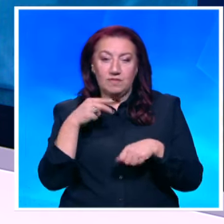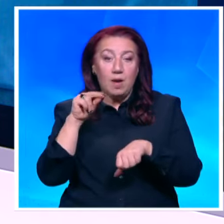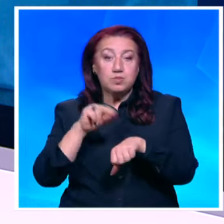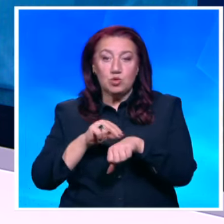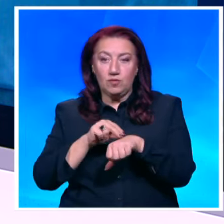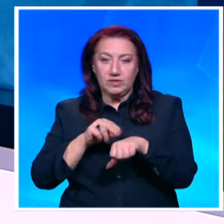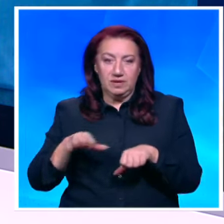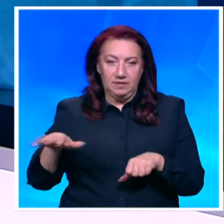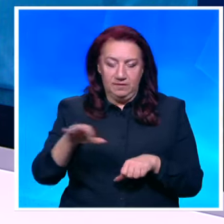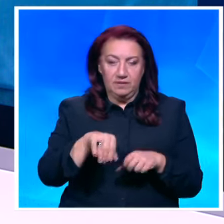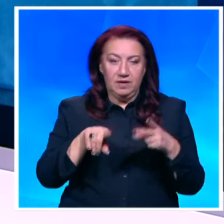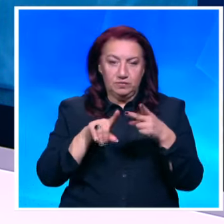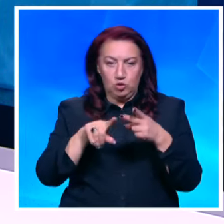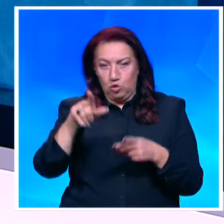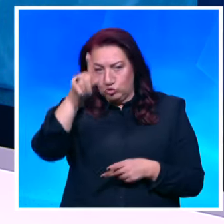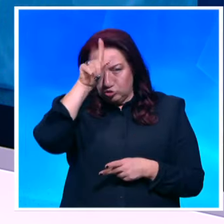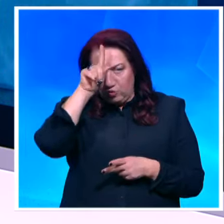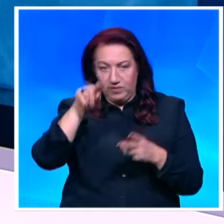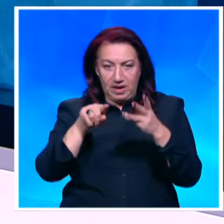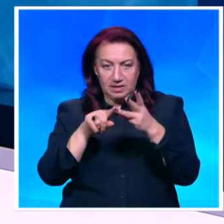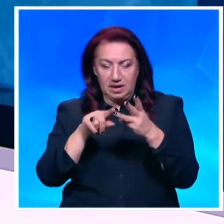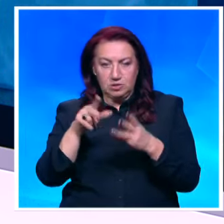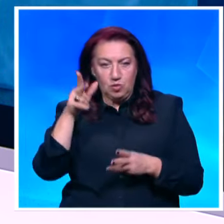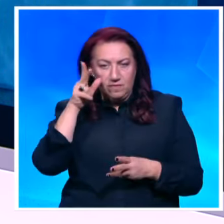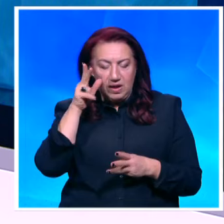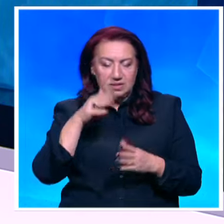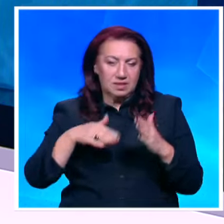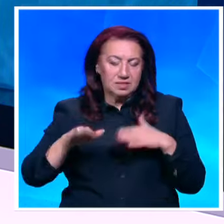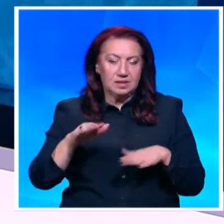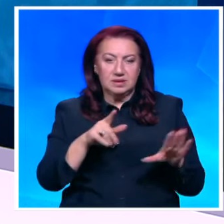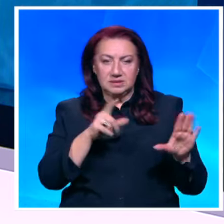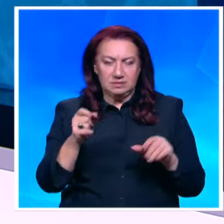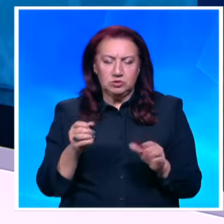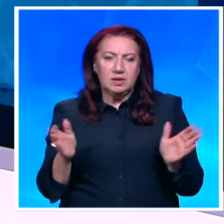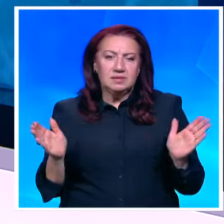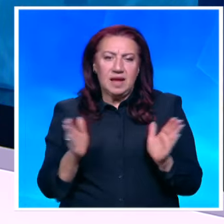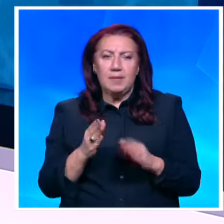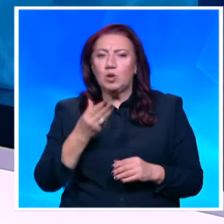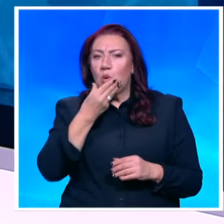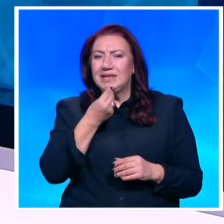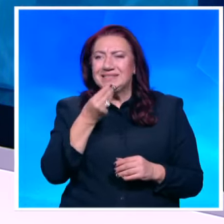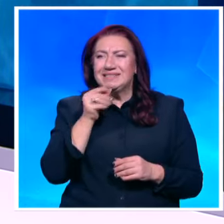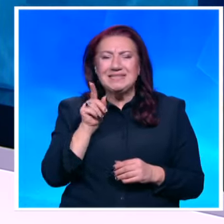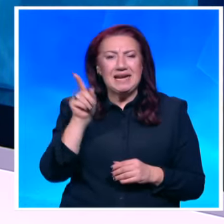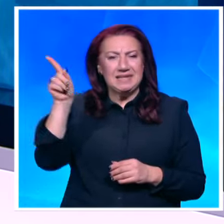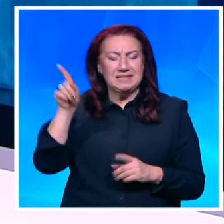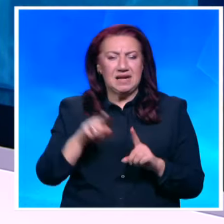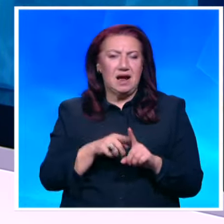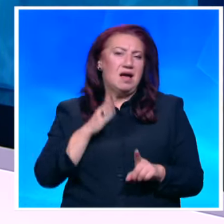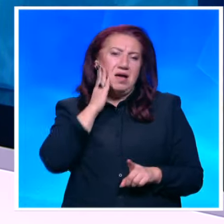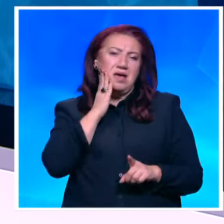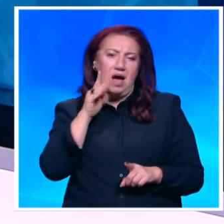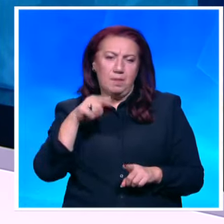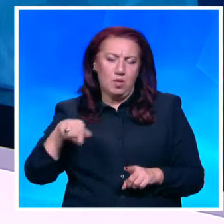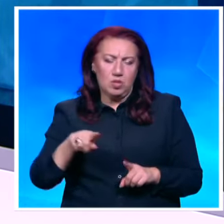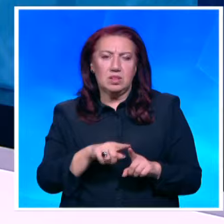800, следвано от София и Варна с понад 700. Най-малко са в Силистра, Ямбол и Перник. Там пътните инциденти са под 100.